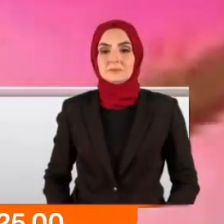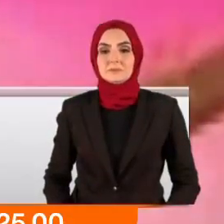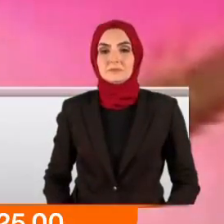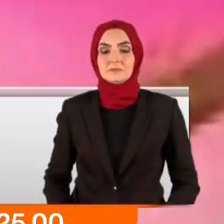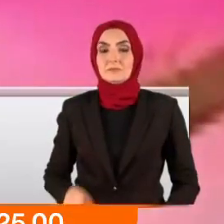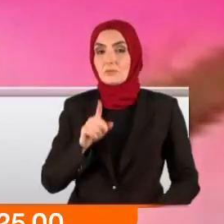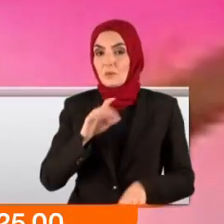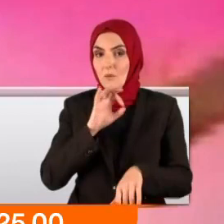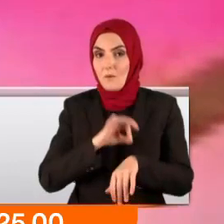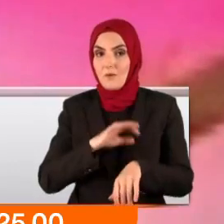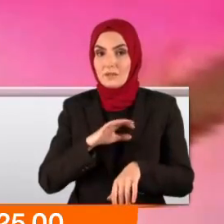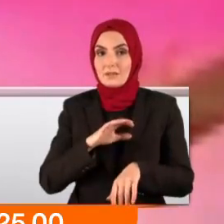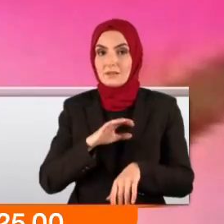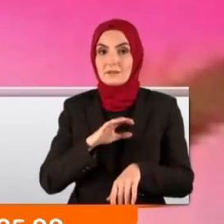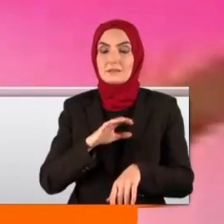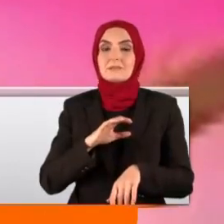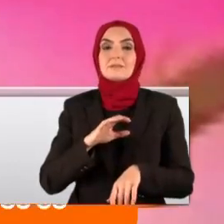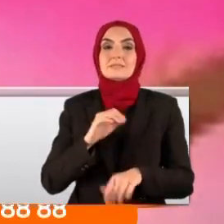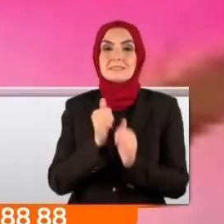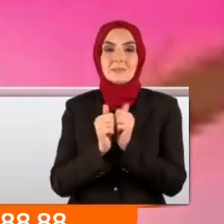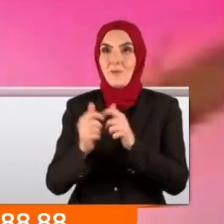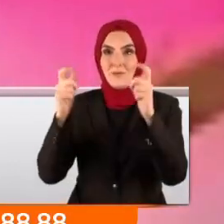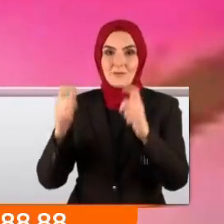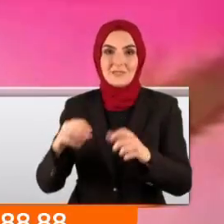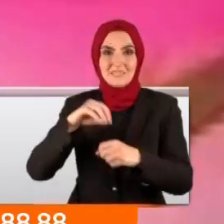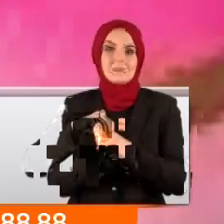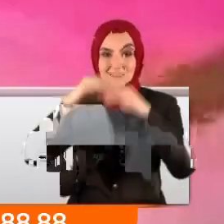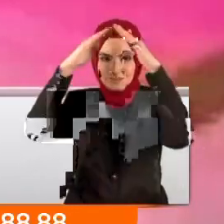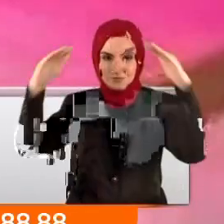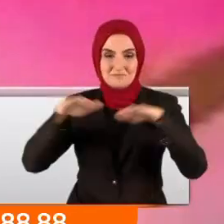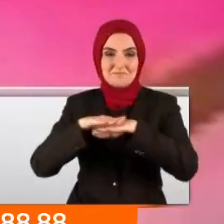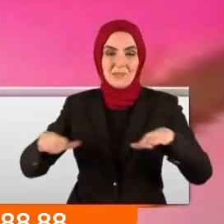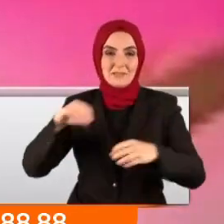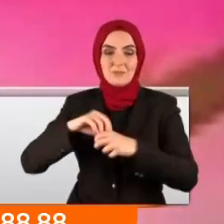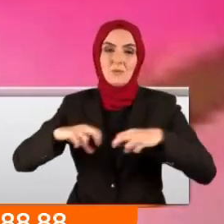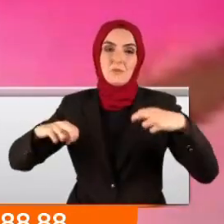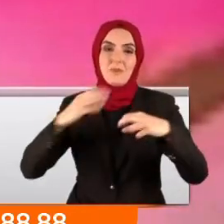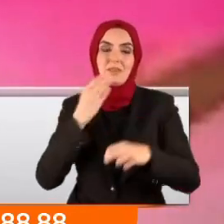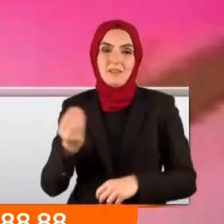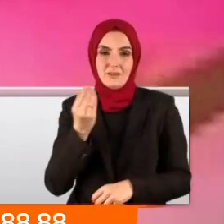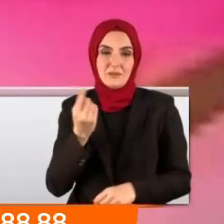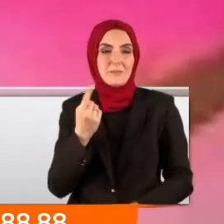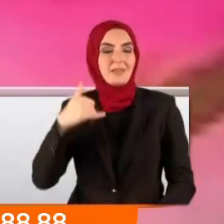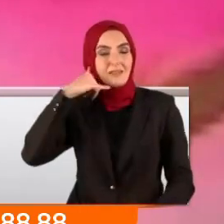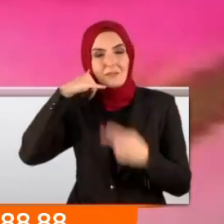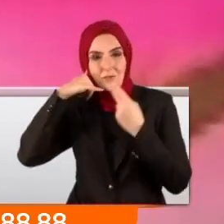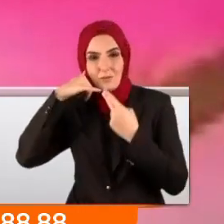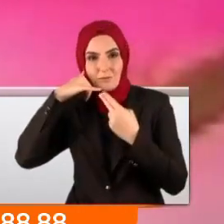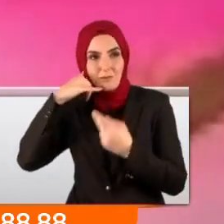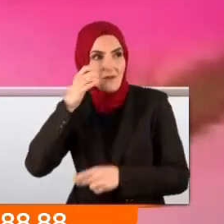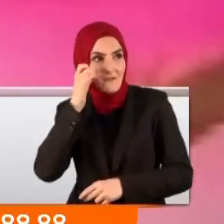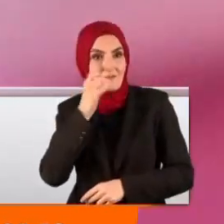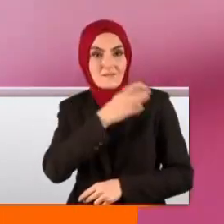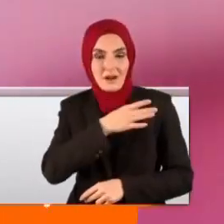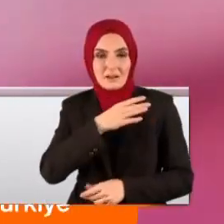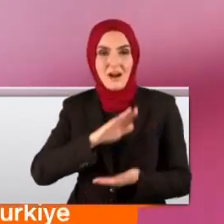O sırada tesise ait kamelyada oturan gençler vardı. Telefonla konuşan genç adam durumu fark ederek arkadaşlarını uyarmaya çalıştı